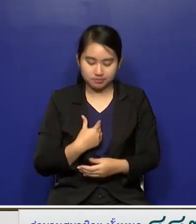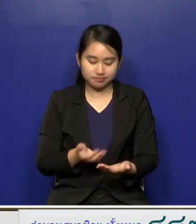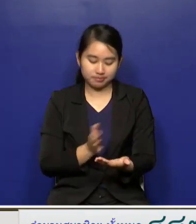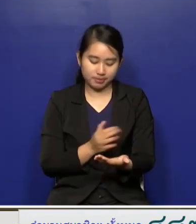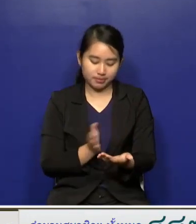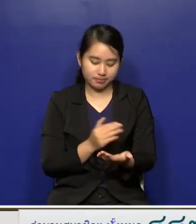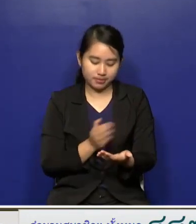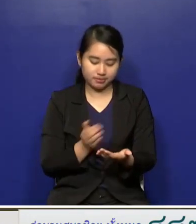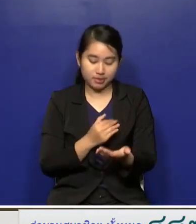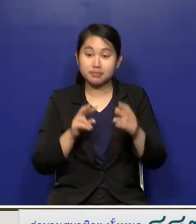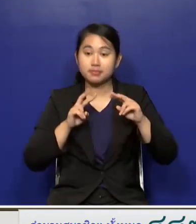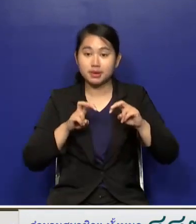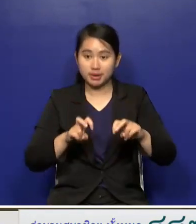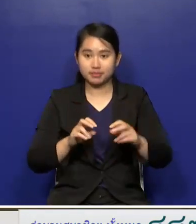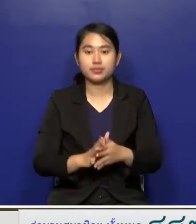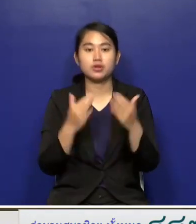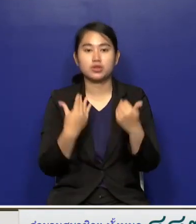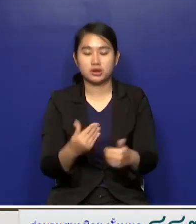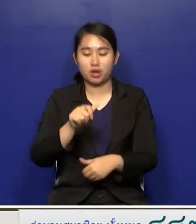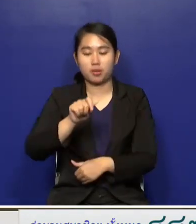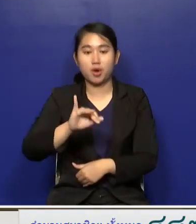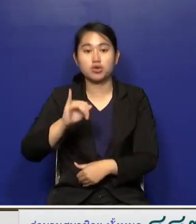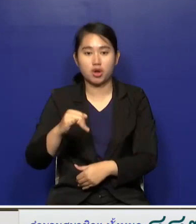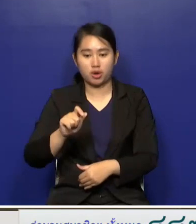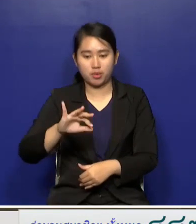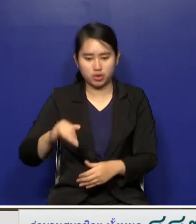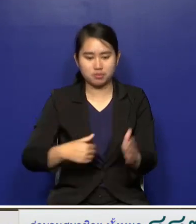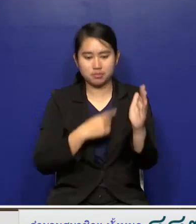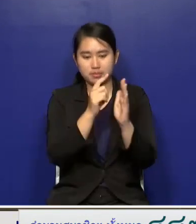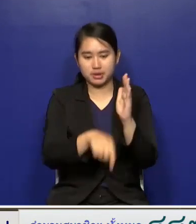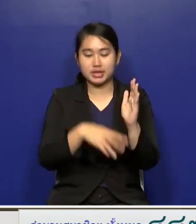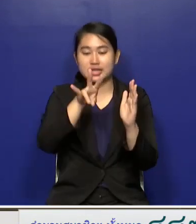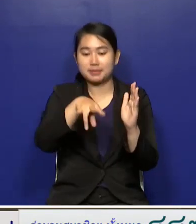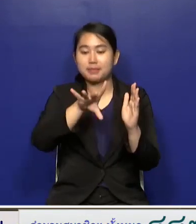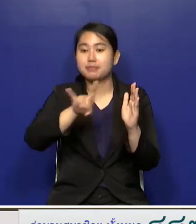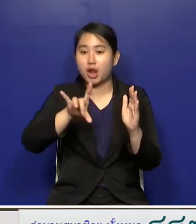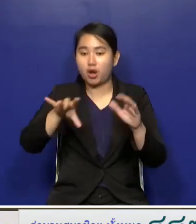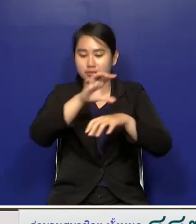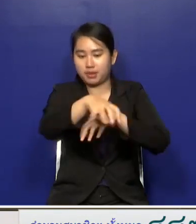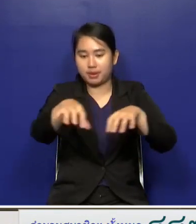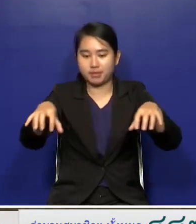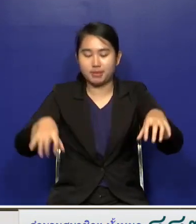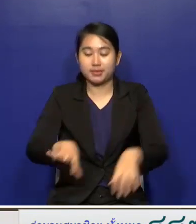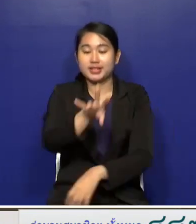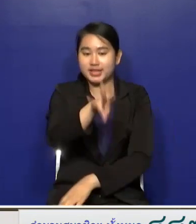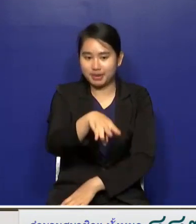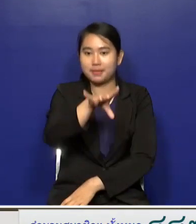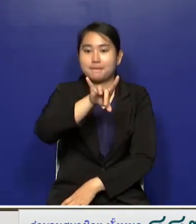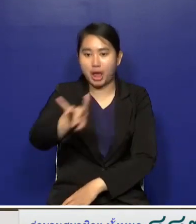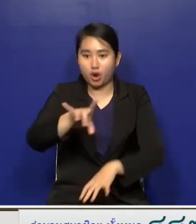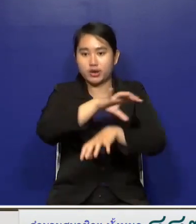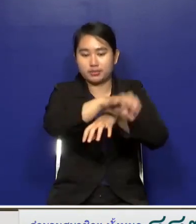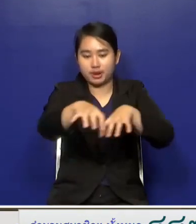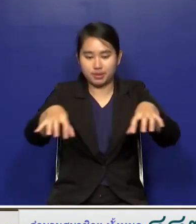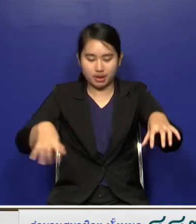าท้องถิ่นปัจจุบันเนี่ยเรามี 7,800 กว่าแห่งใน 7,800 กว่าแห่งเนี่ย